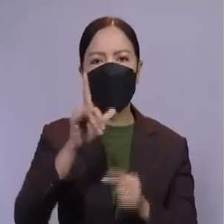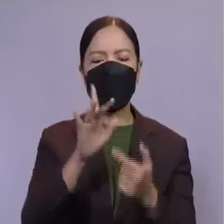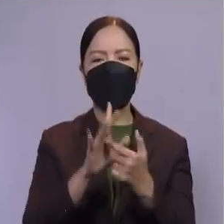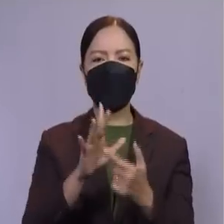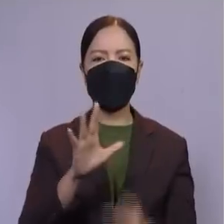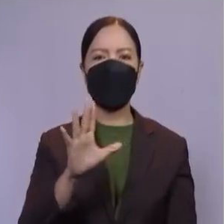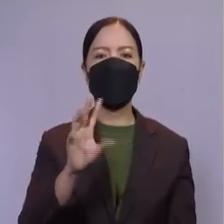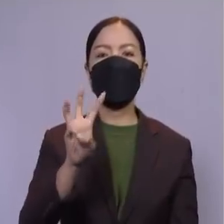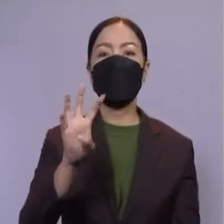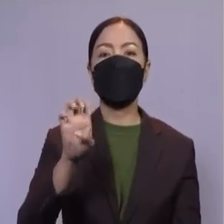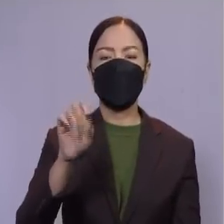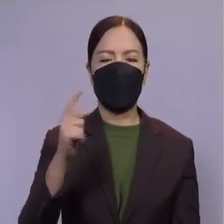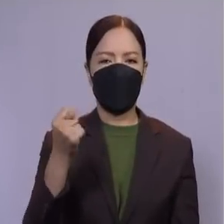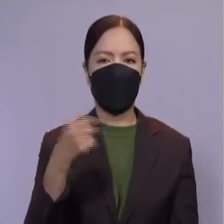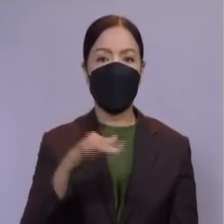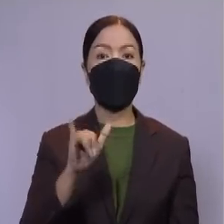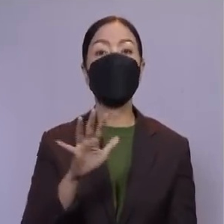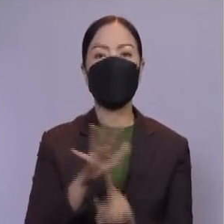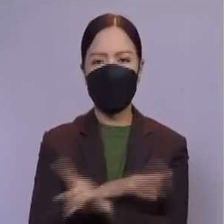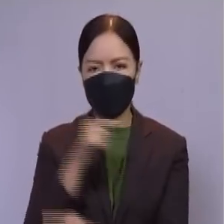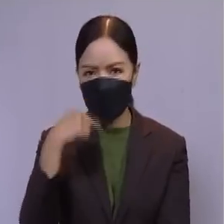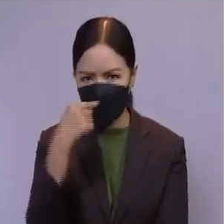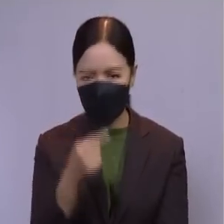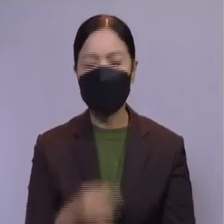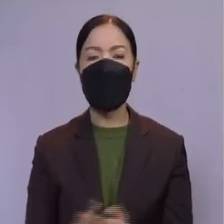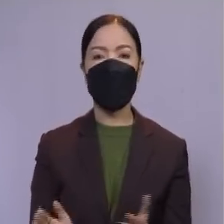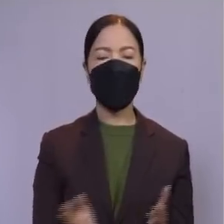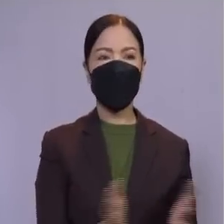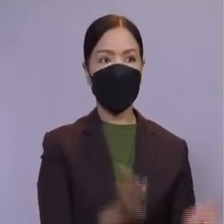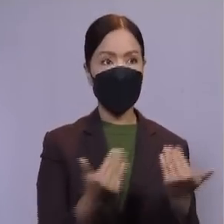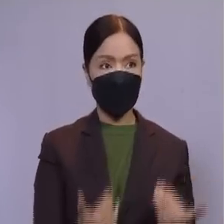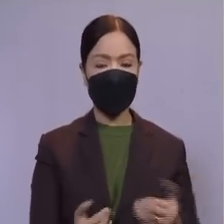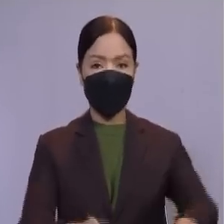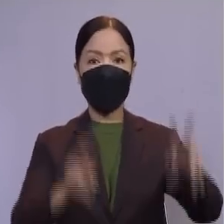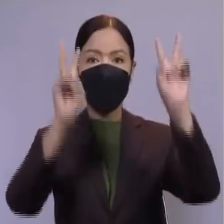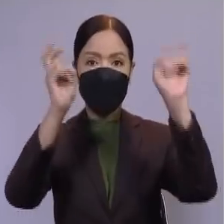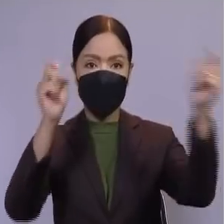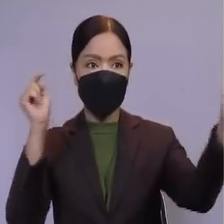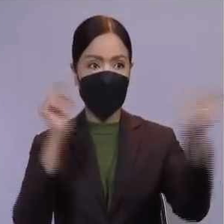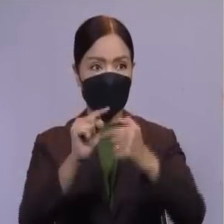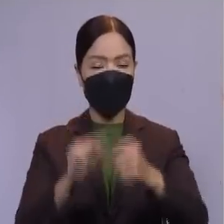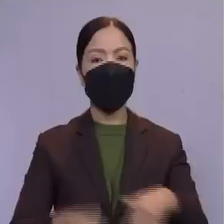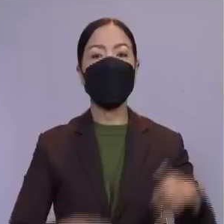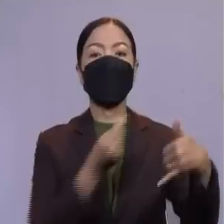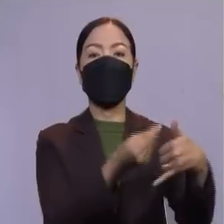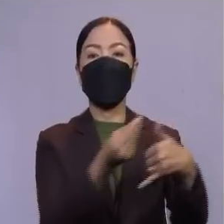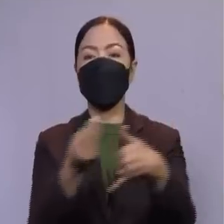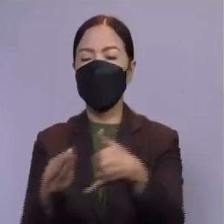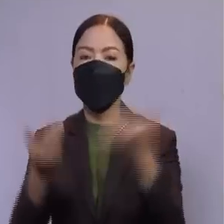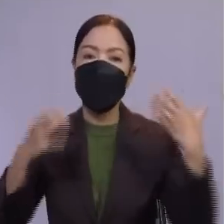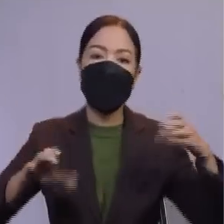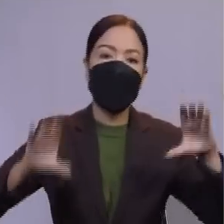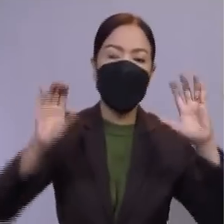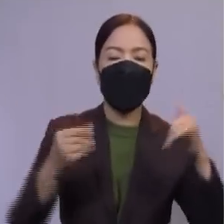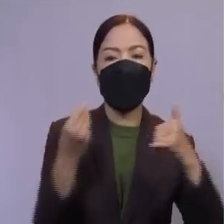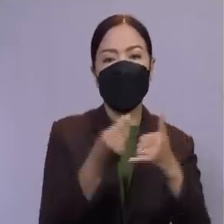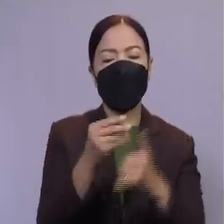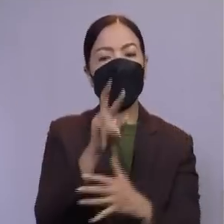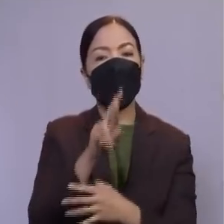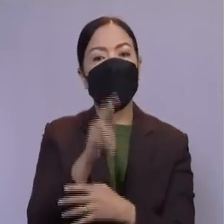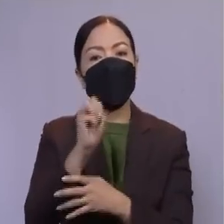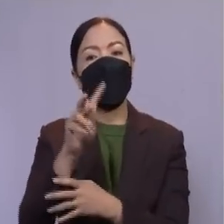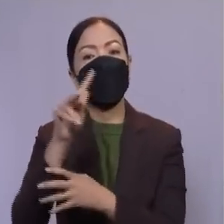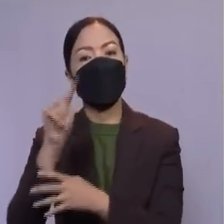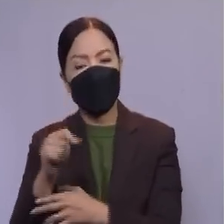ปฏิบัติกันมายาวนานพี่น้องสื่อมวลชนประจำทำเนียบรัฐบาลนะครับที่ร่วมกันตั้งฉายาทั้งรัฐบาลประจำปีรัฐมนตรี